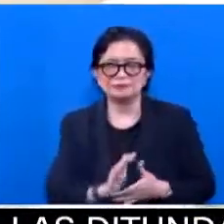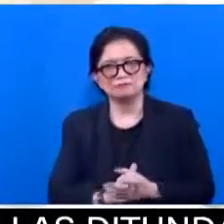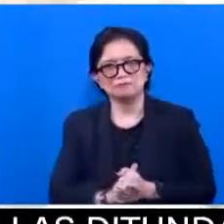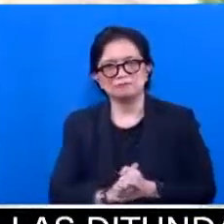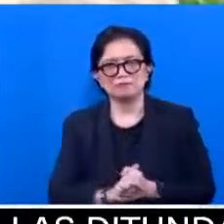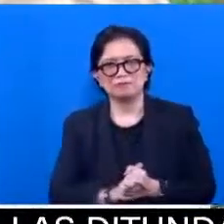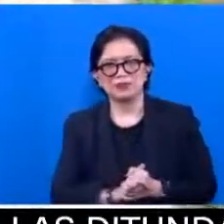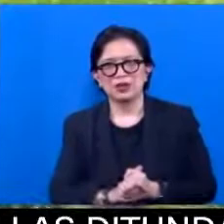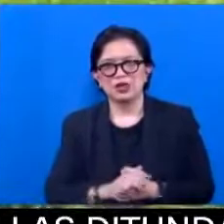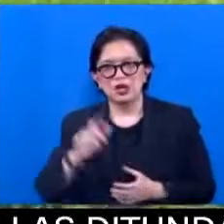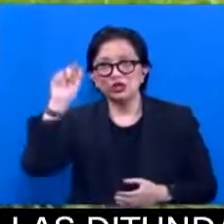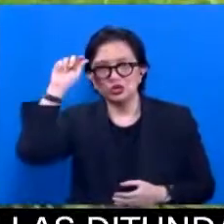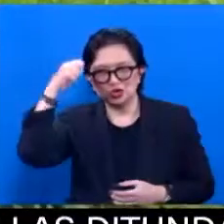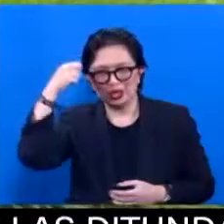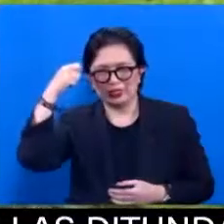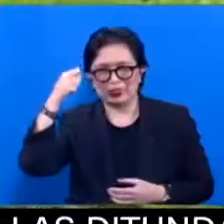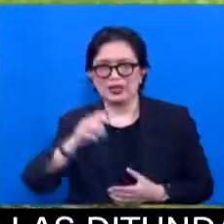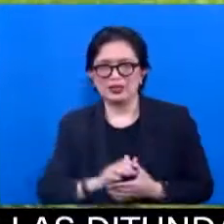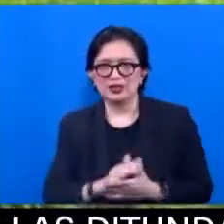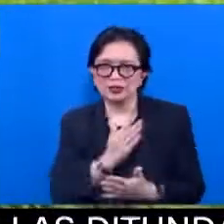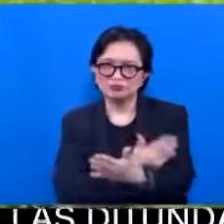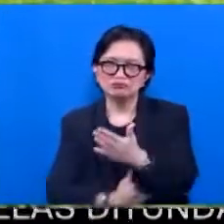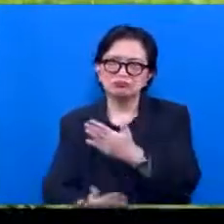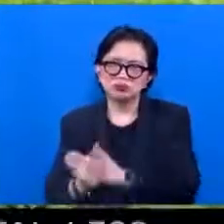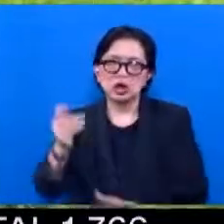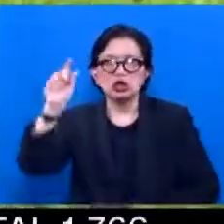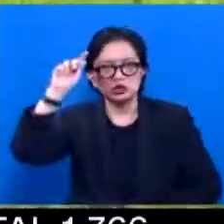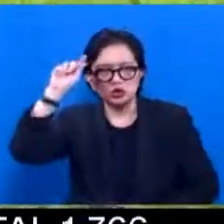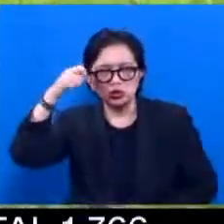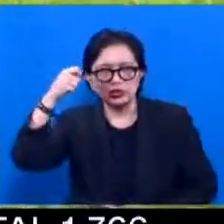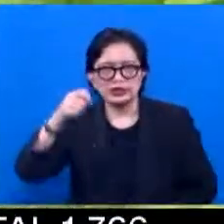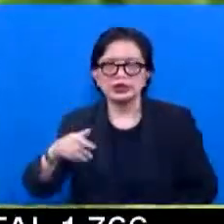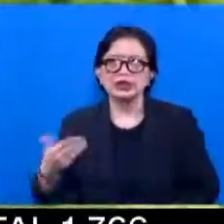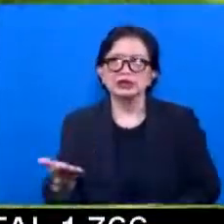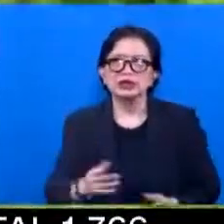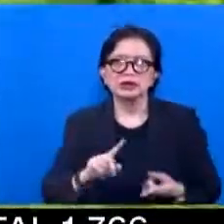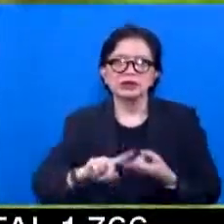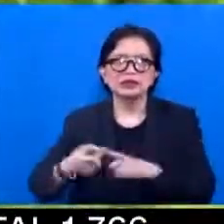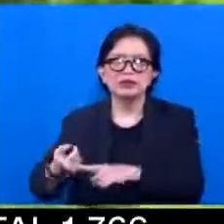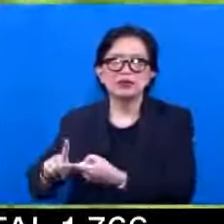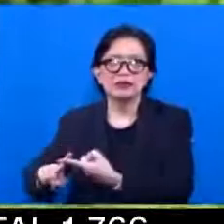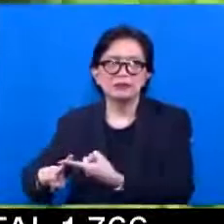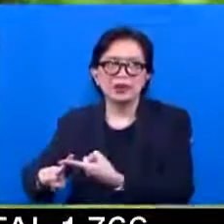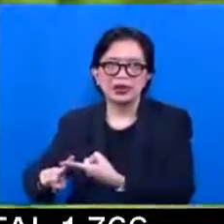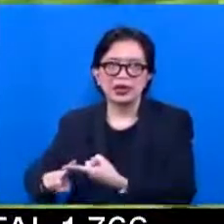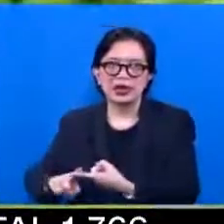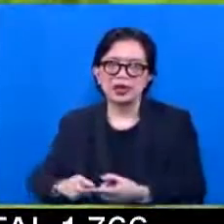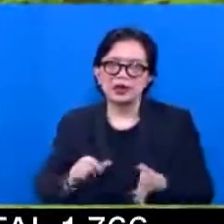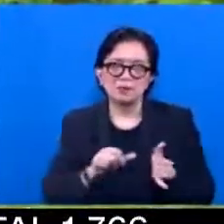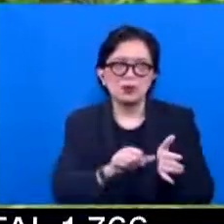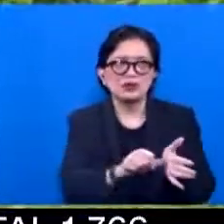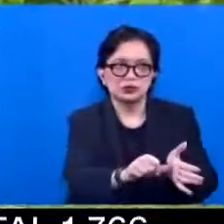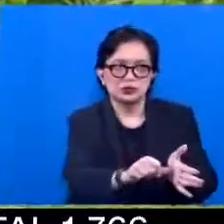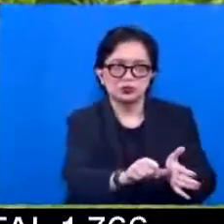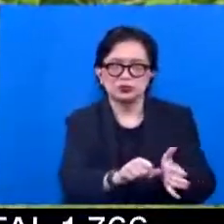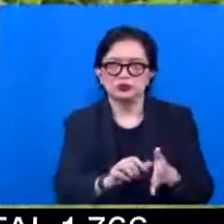Di tengah kesulitan dan keterbatasannya, Warsono selalu mendapat pertolongan dari warga sekitar. Seperti